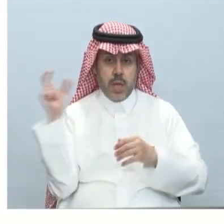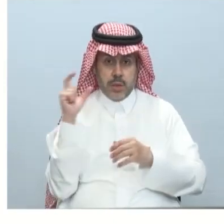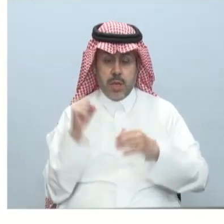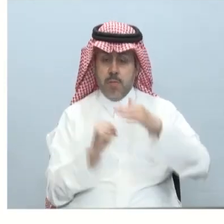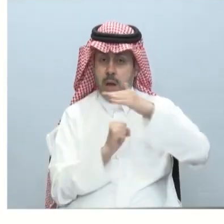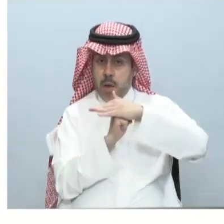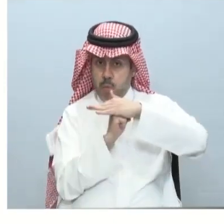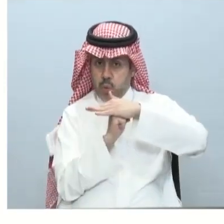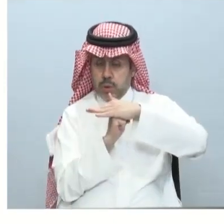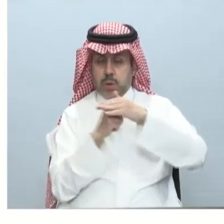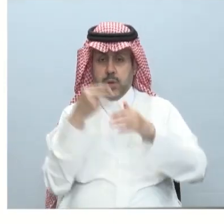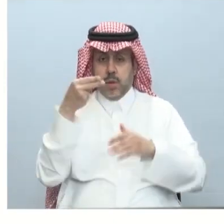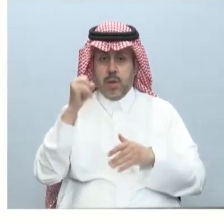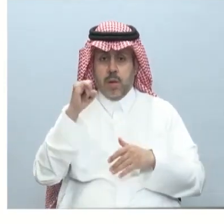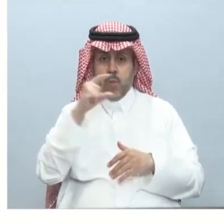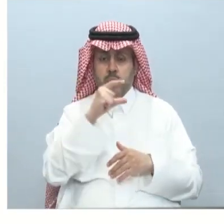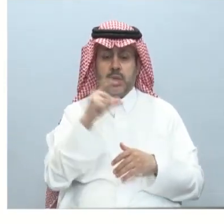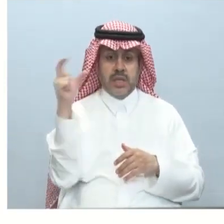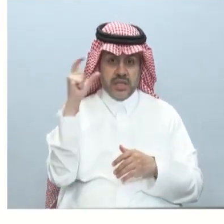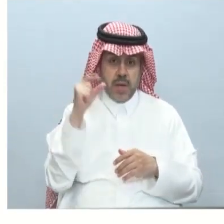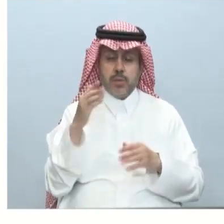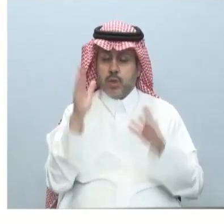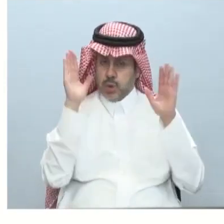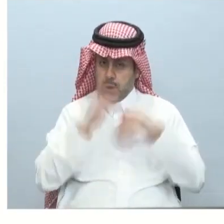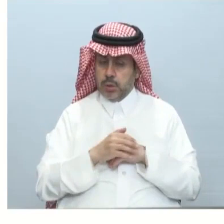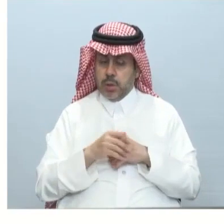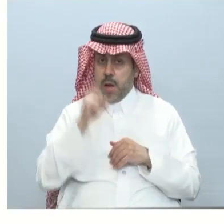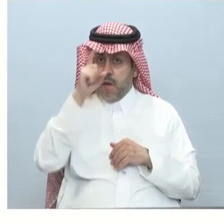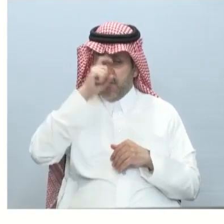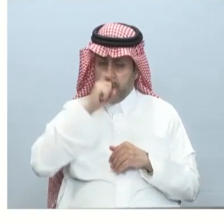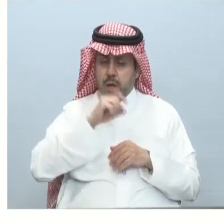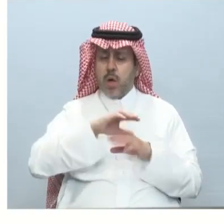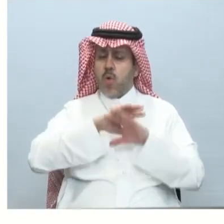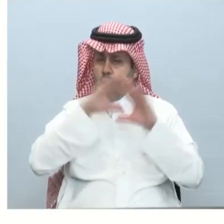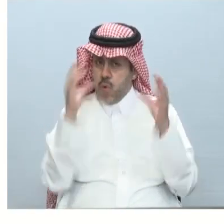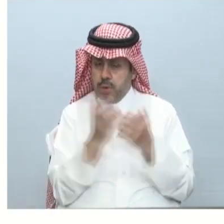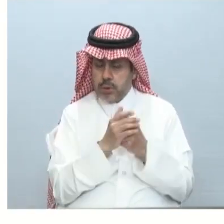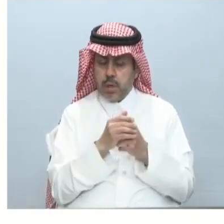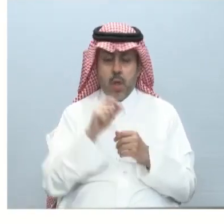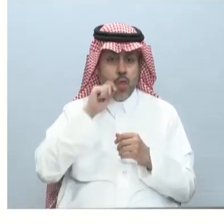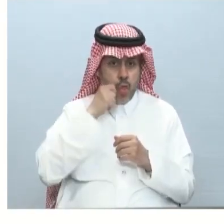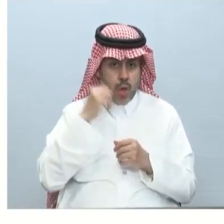على كل مكلف الذكر والانثى والحاضر والمسافر والصحيح